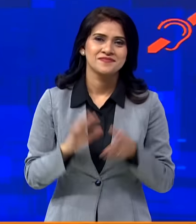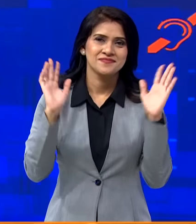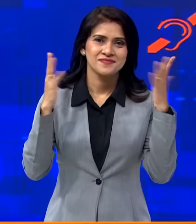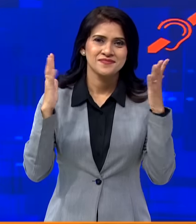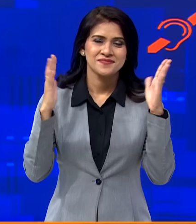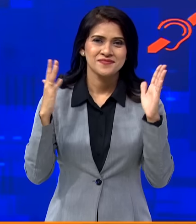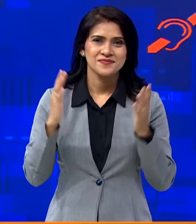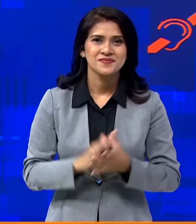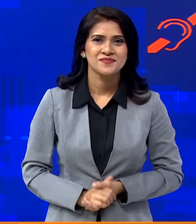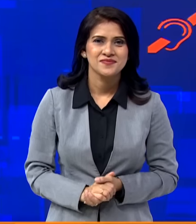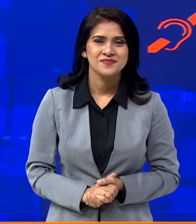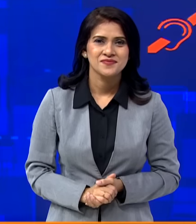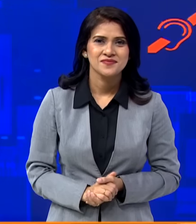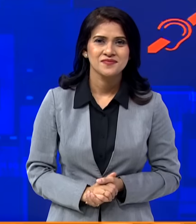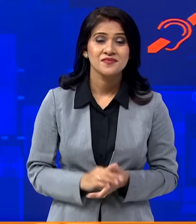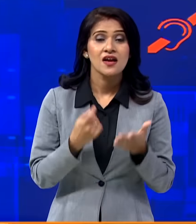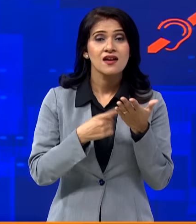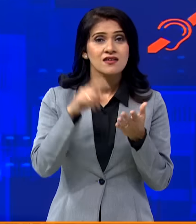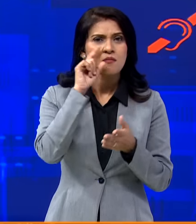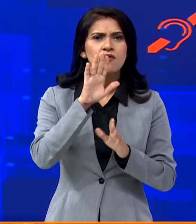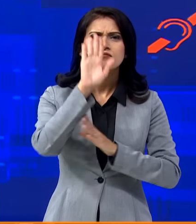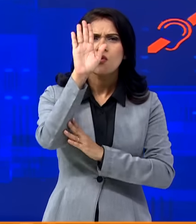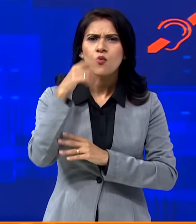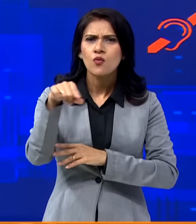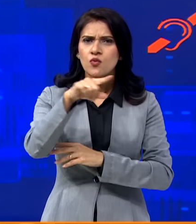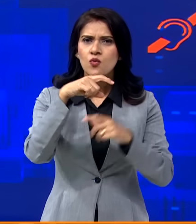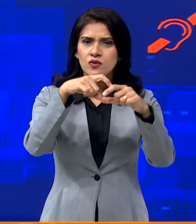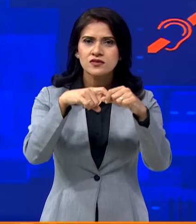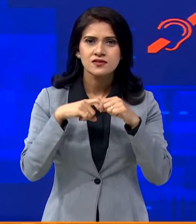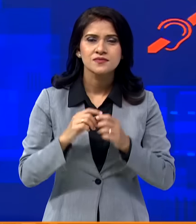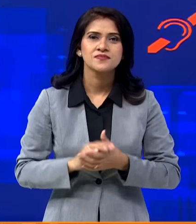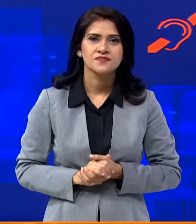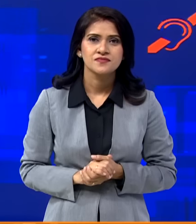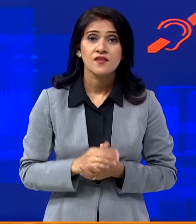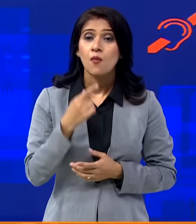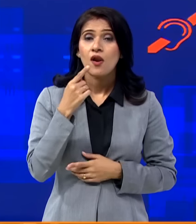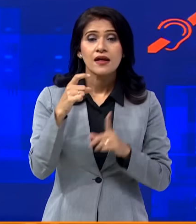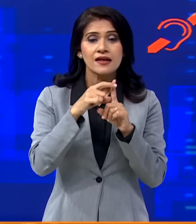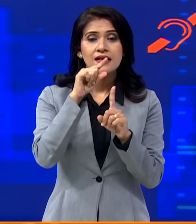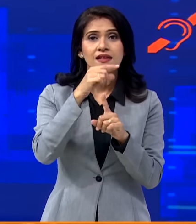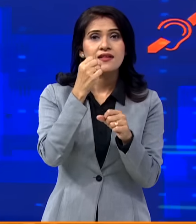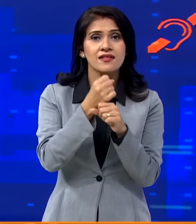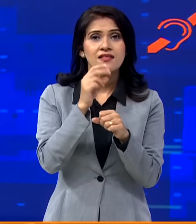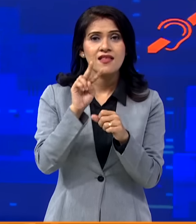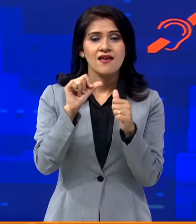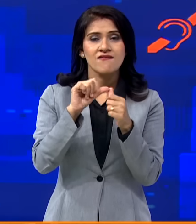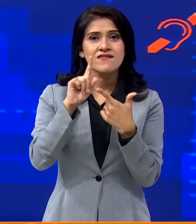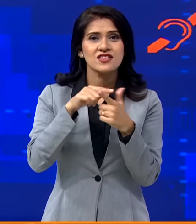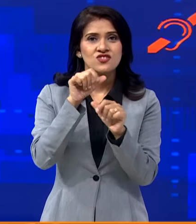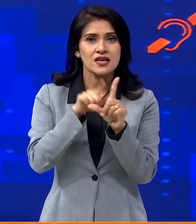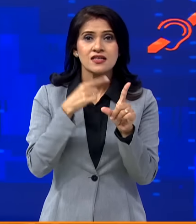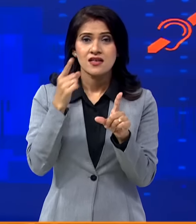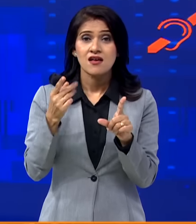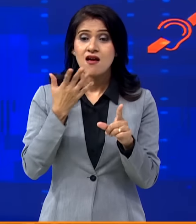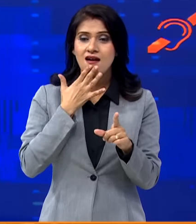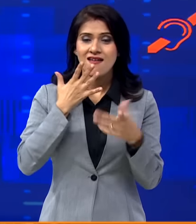हूं जनता से जो सवाल ले सकते हैं दिग्ज सिंह का कहना है कि भगवा आतंकवाद है इस बात से आप कितने सहमत हैं